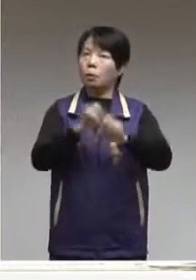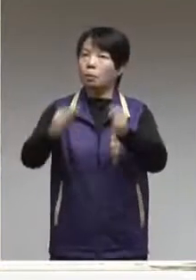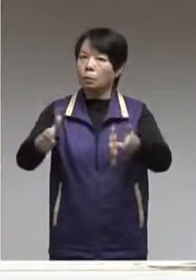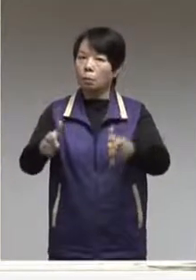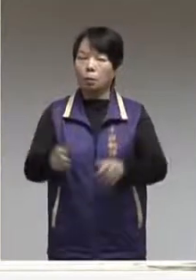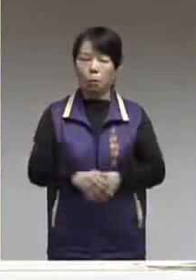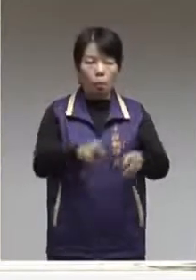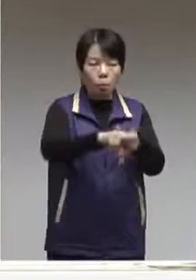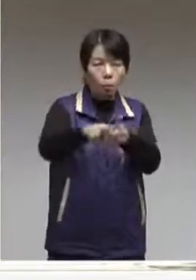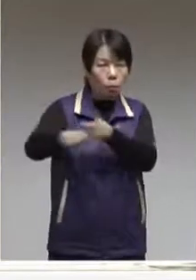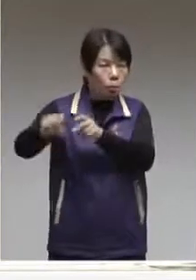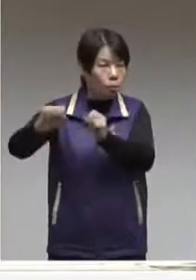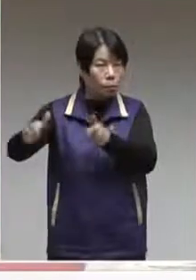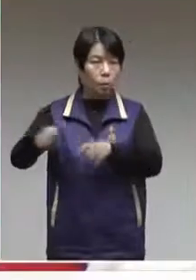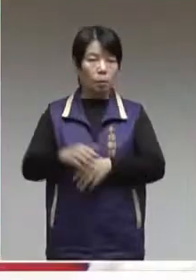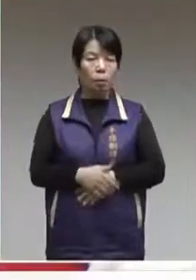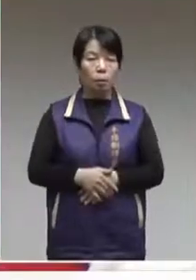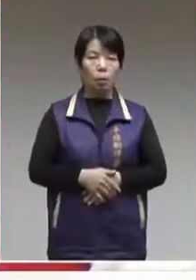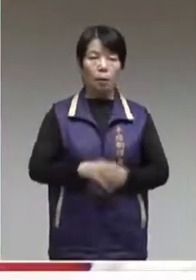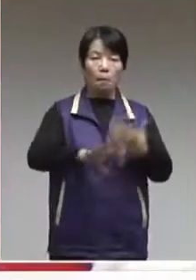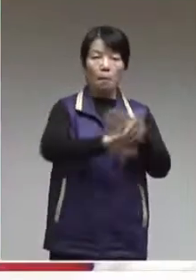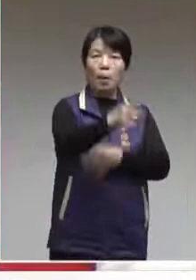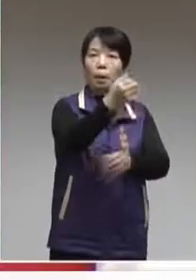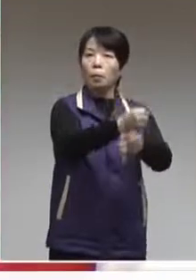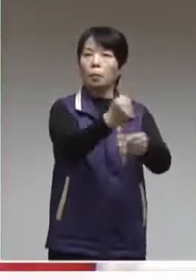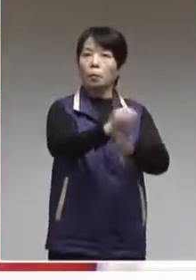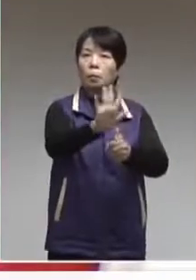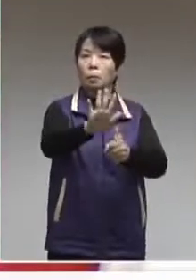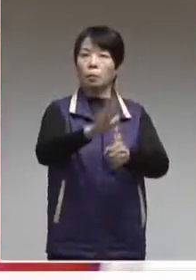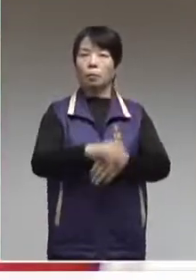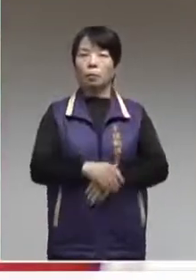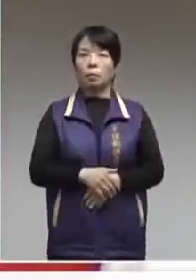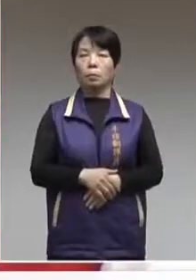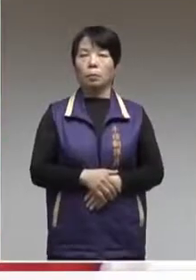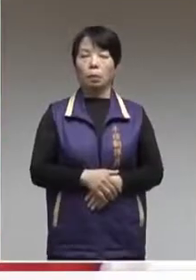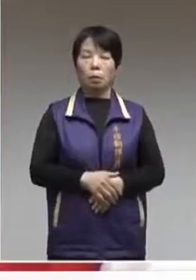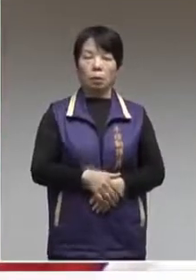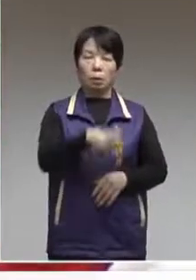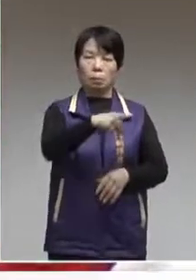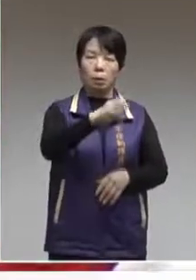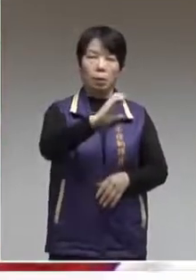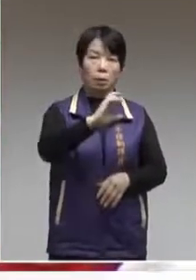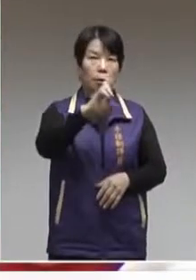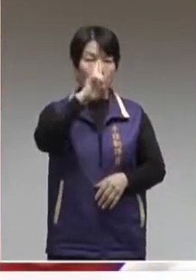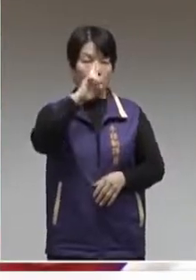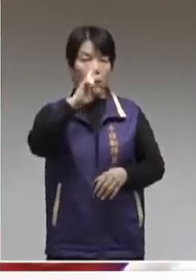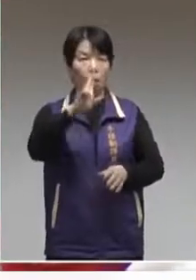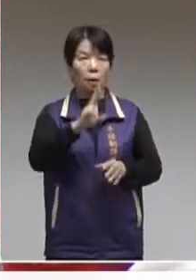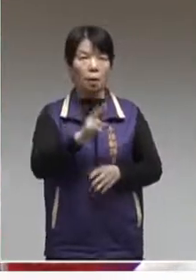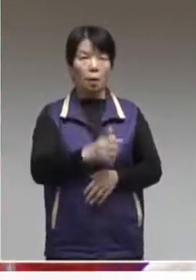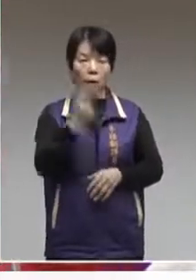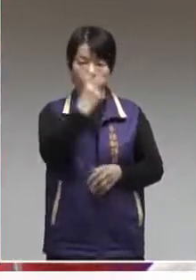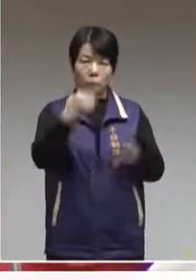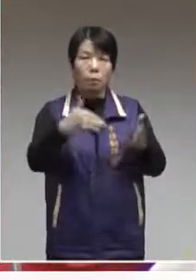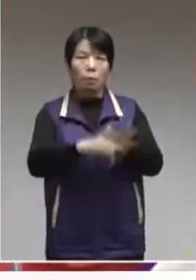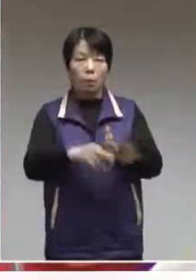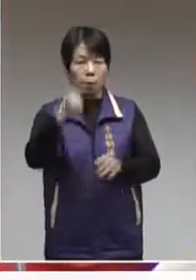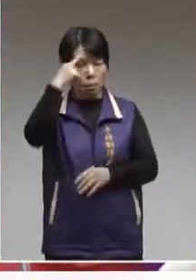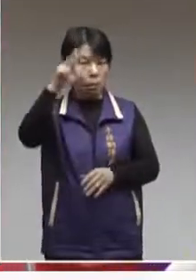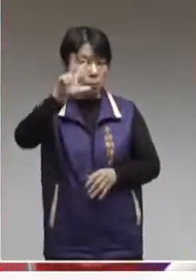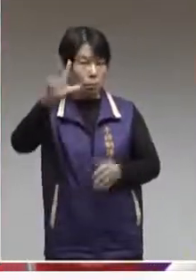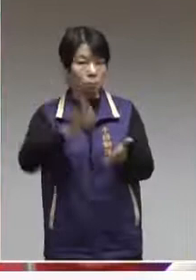胞简讯的这个部分，你在其他区作业，好，拜托 PCR 筛检七天后再快筛追踪。